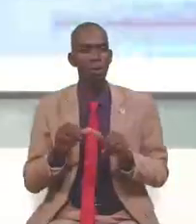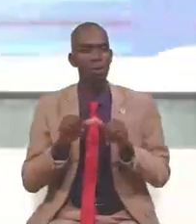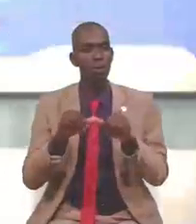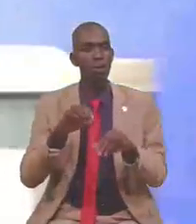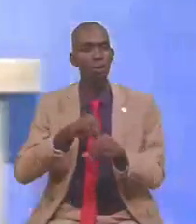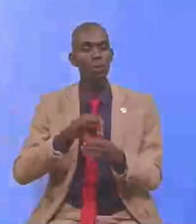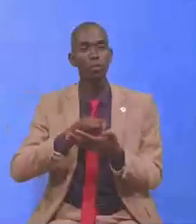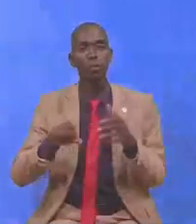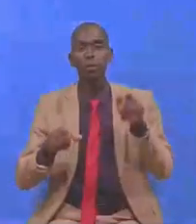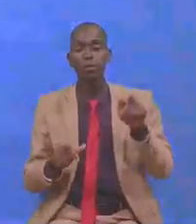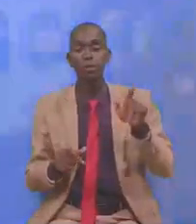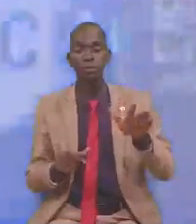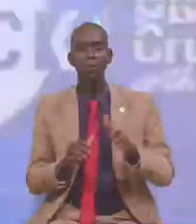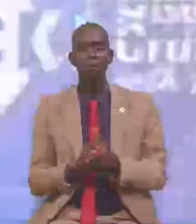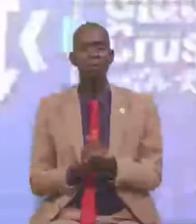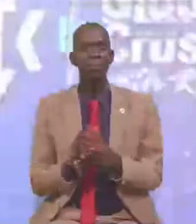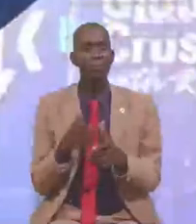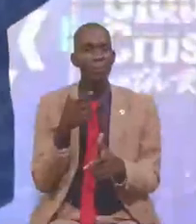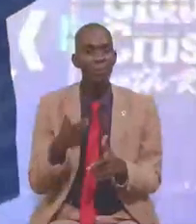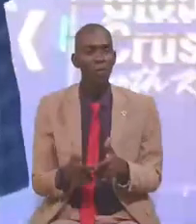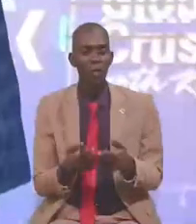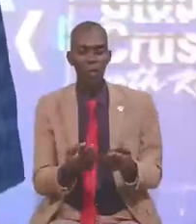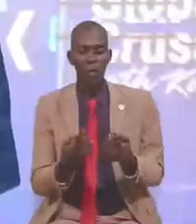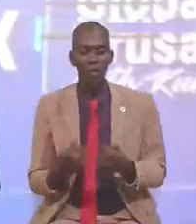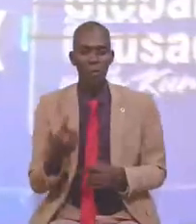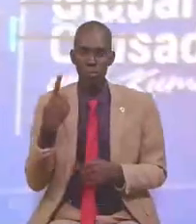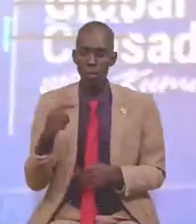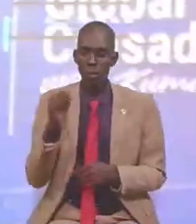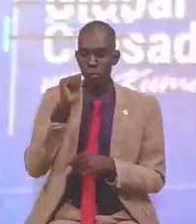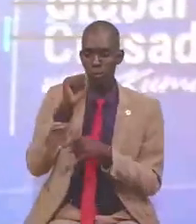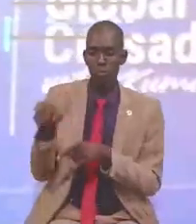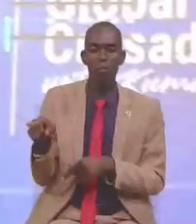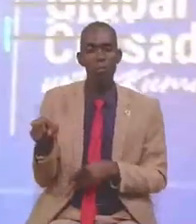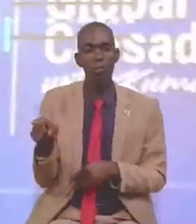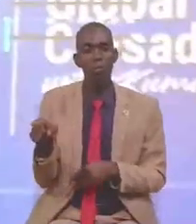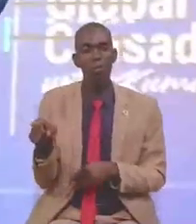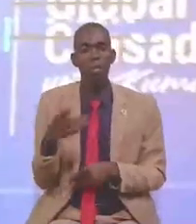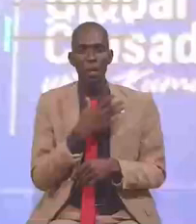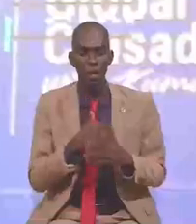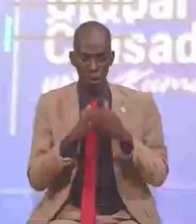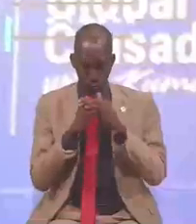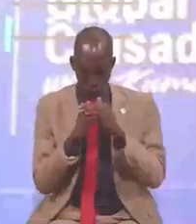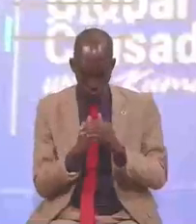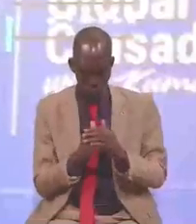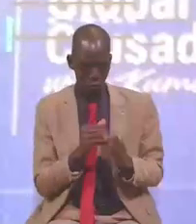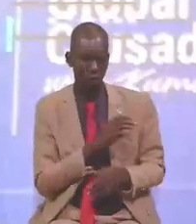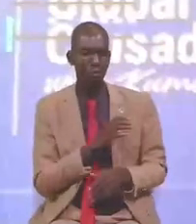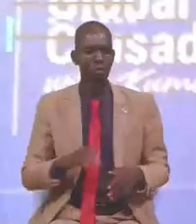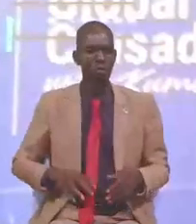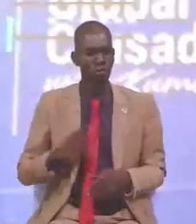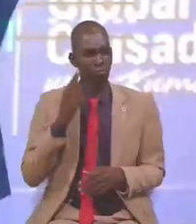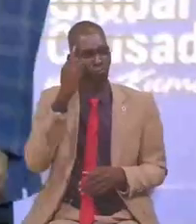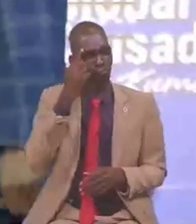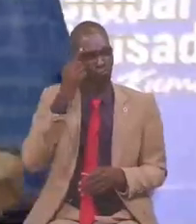25 dit, mais elle vint se prosterner devant lui.